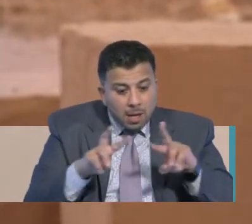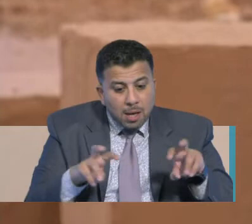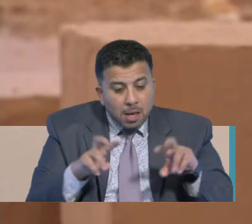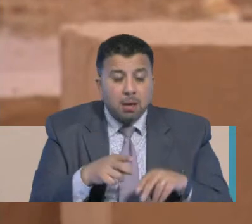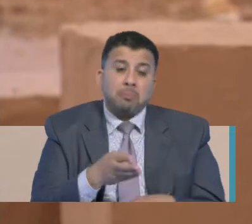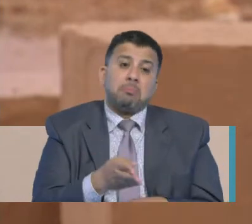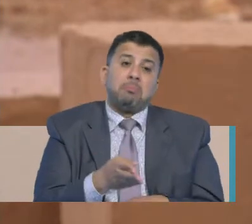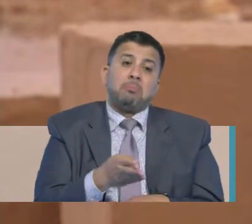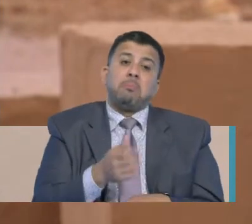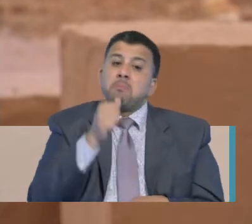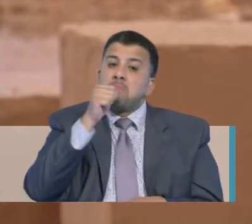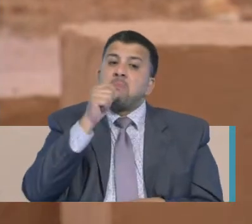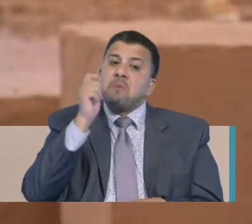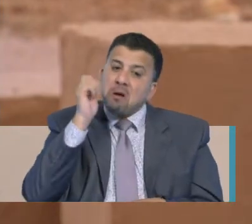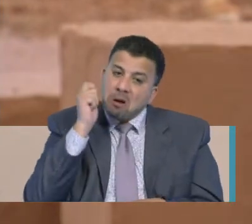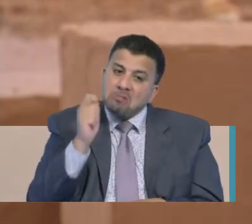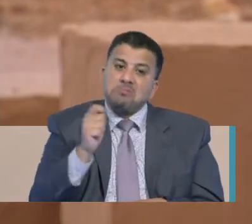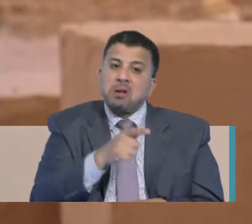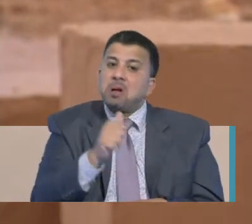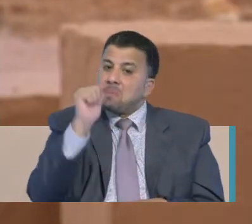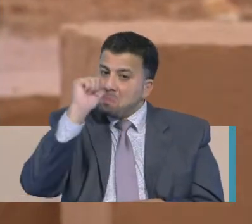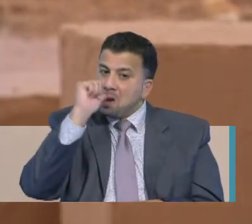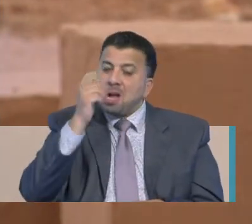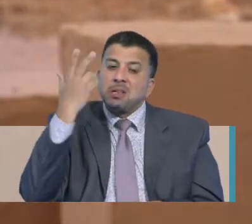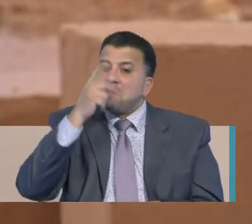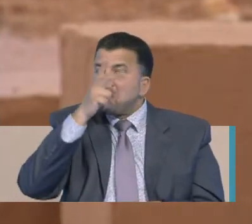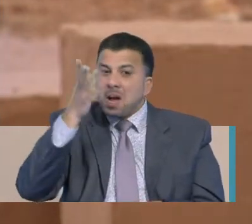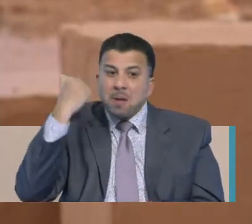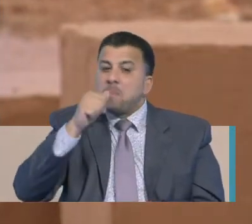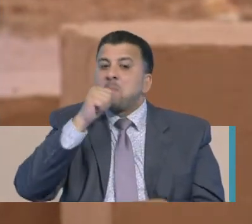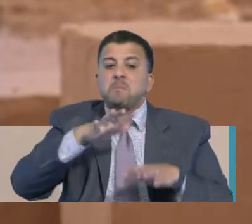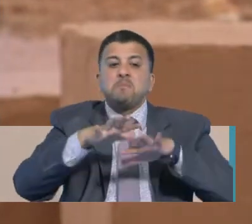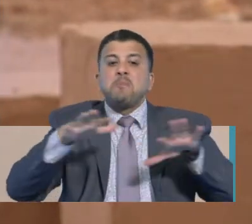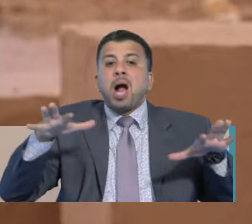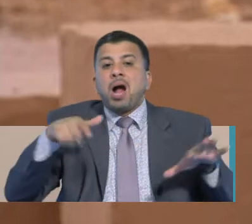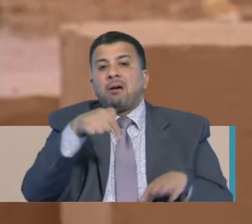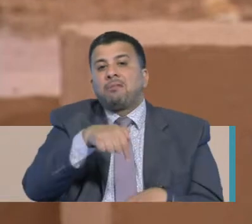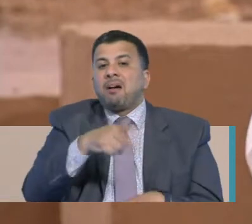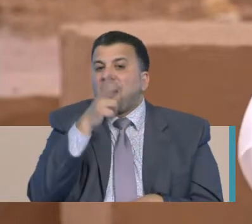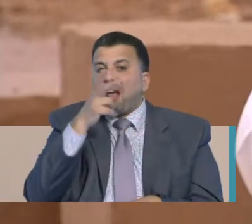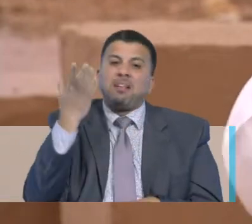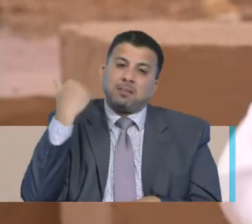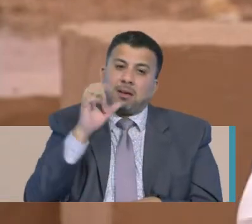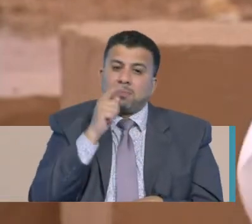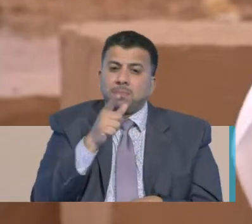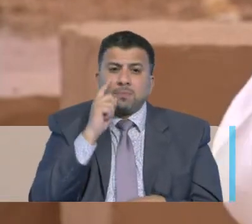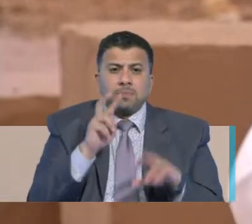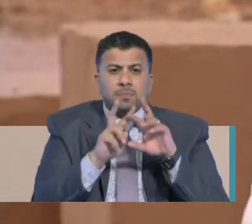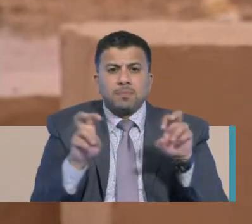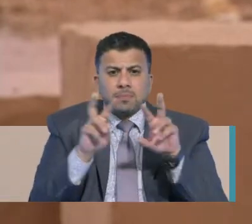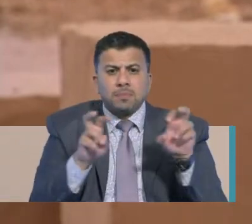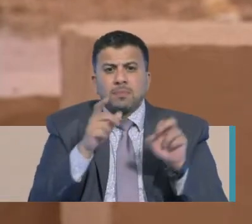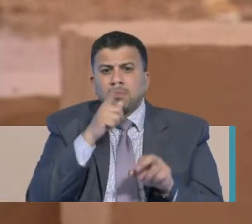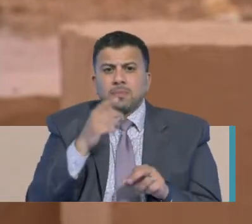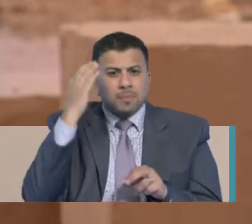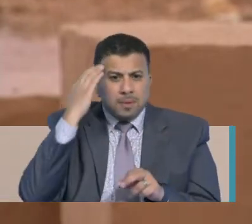وحكاية يعني مش قليلة يعني، لكن واحد يعني لما يحصل يعني من بناتنا يشرحون